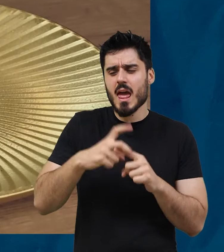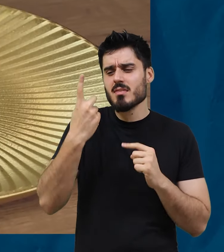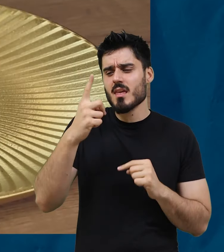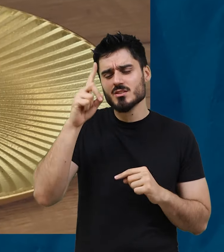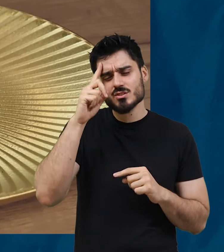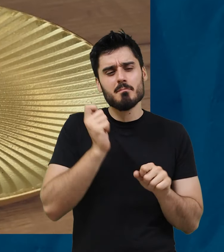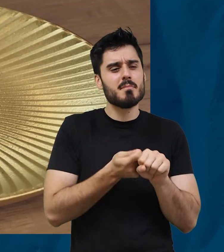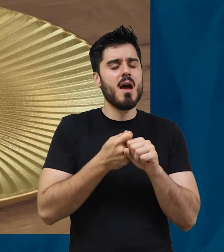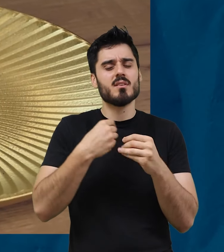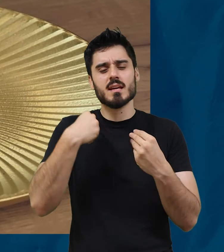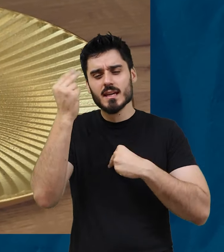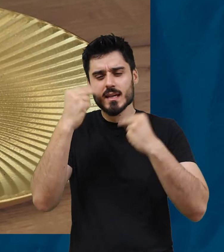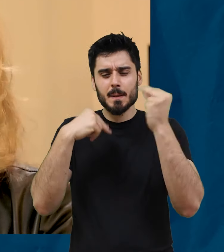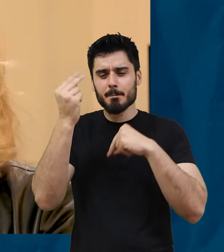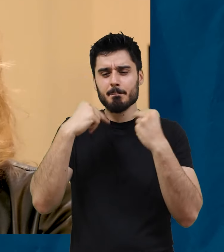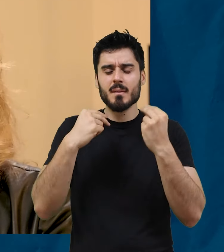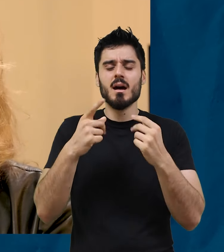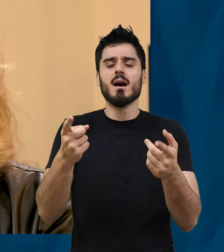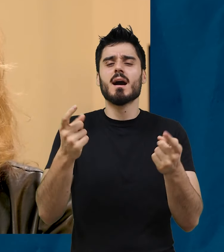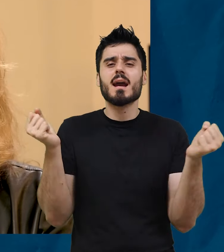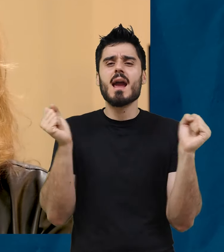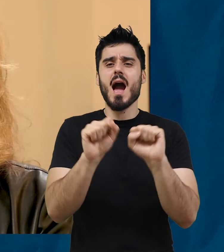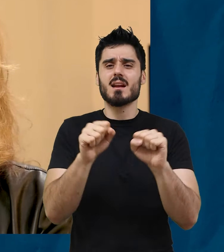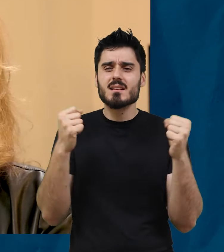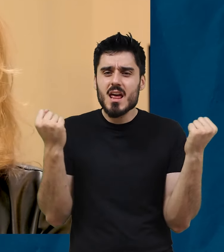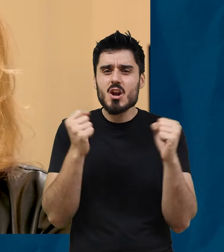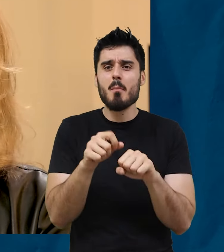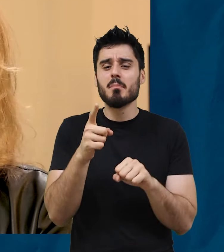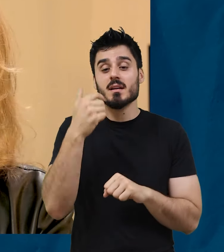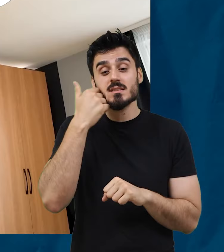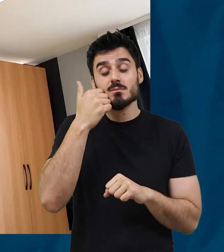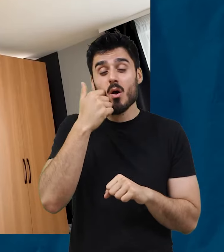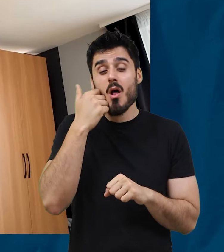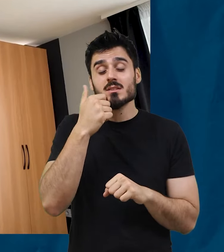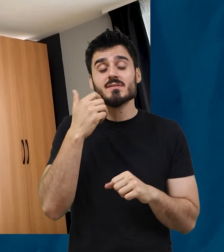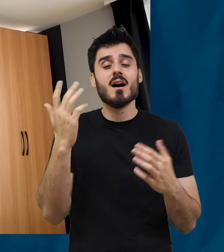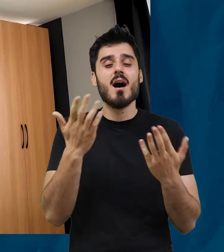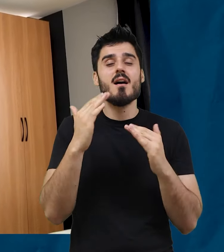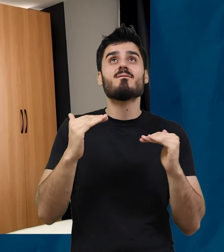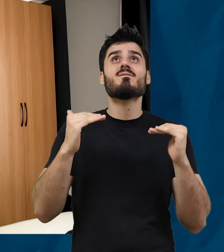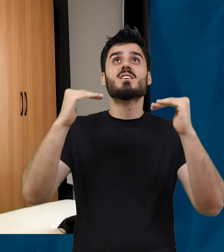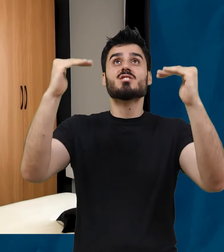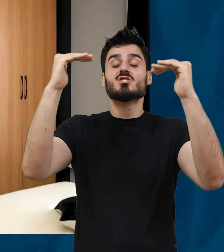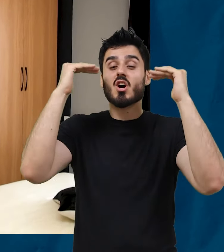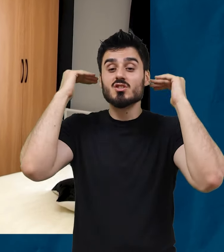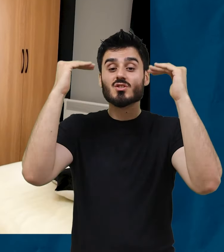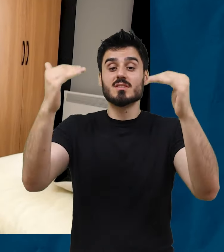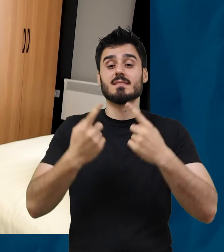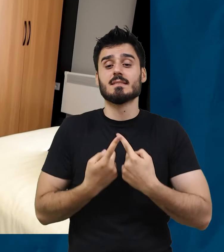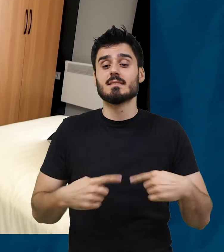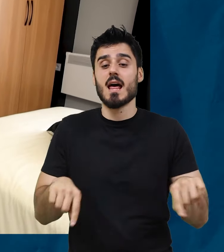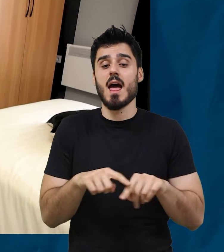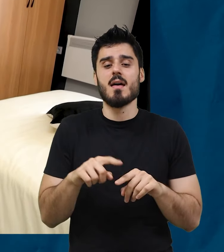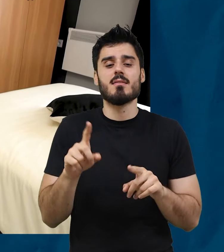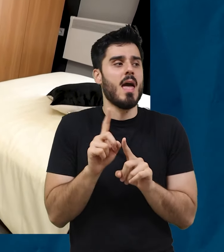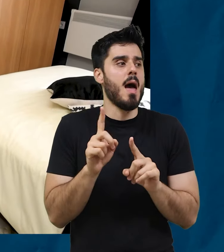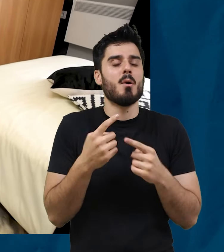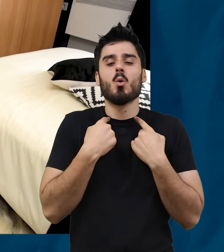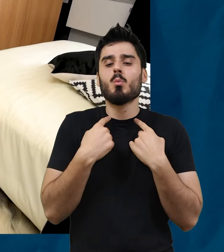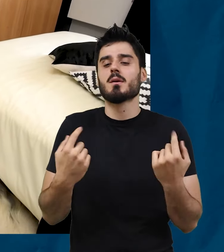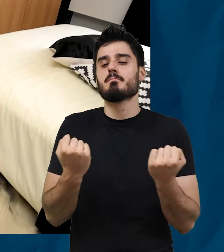да направи грима си. Големи гардероби, използвали сте максимално височината на стаята, не се е загубило